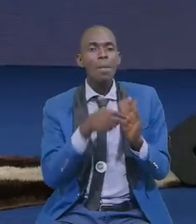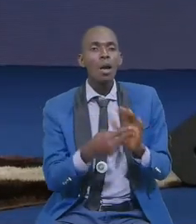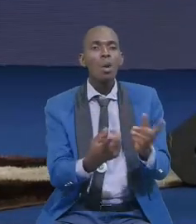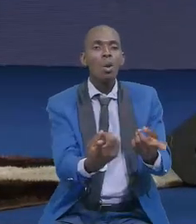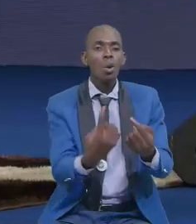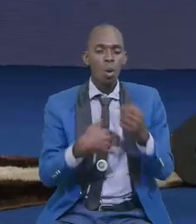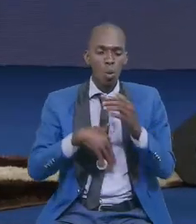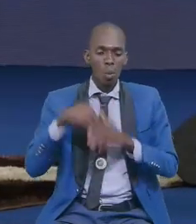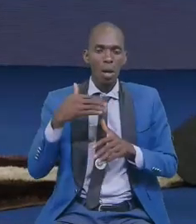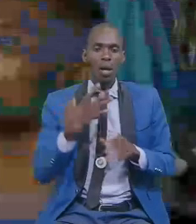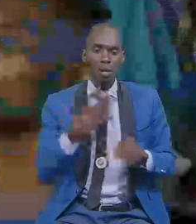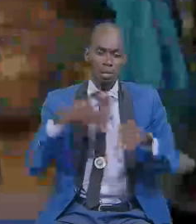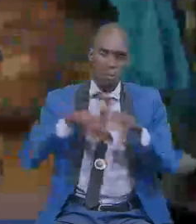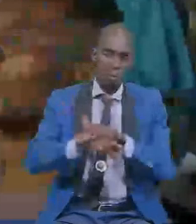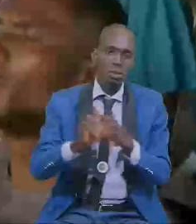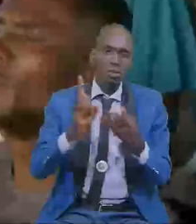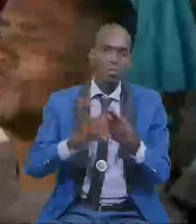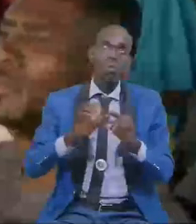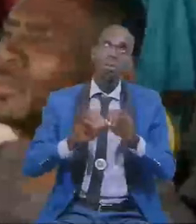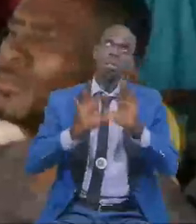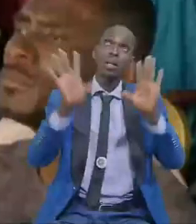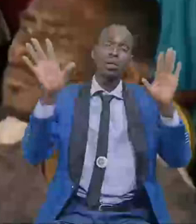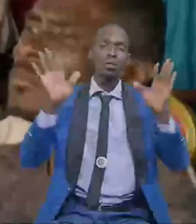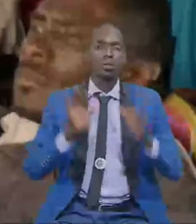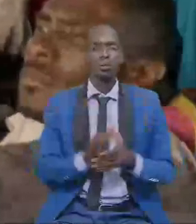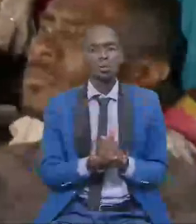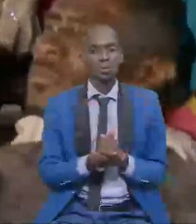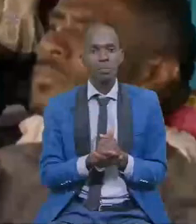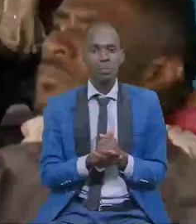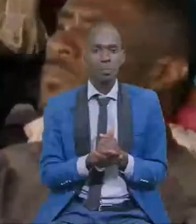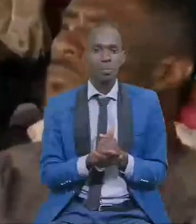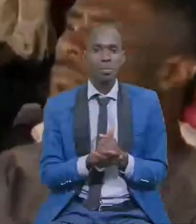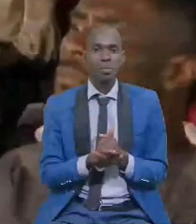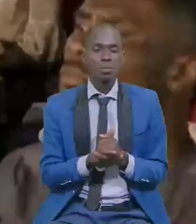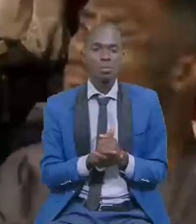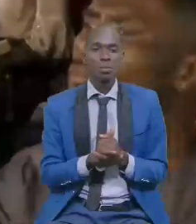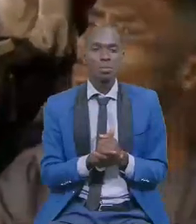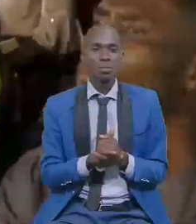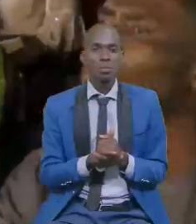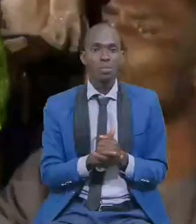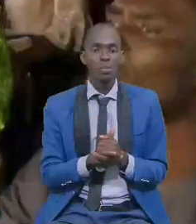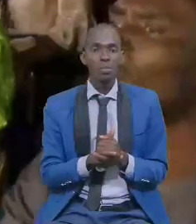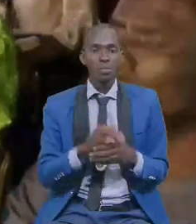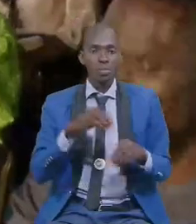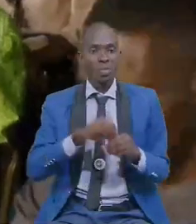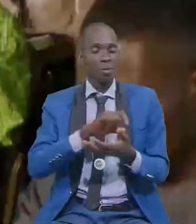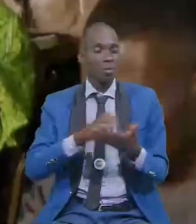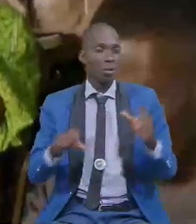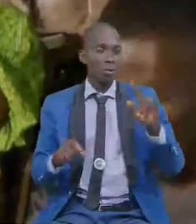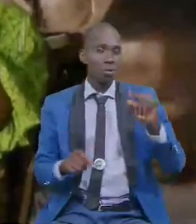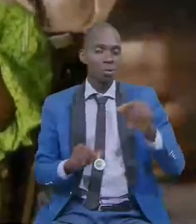Et si tu es impliqué dans l'une de ces choses, c'est que tu es dans les ténèbres. Repentez-vous, dit, sortez des ténèbres et venez dans la lumière. Verset